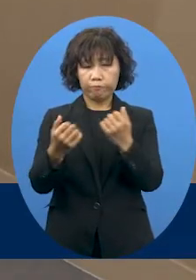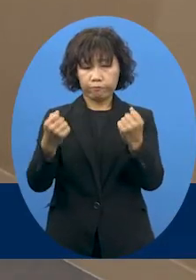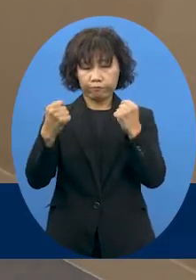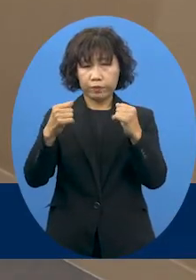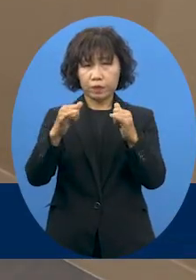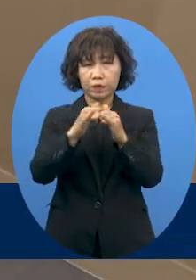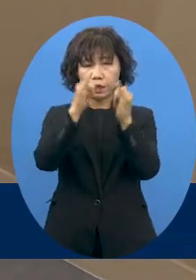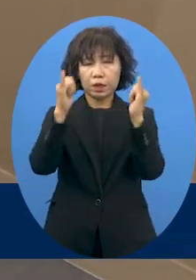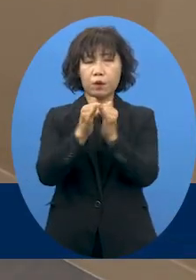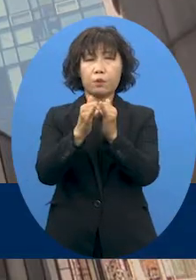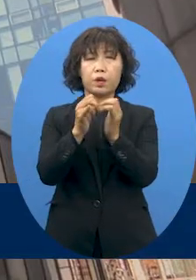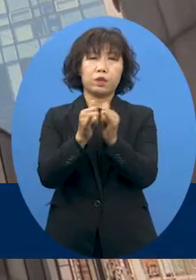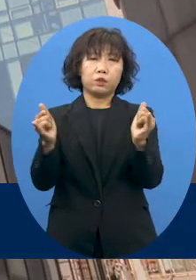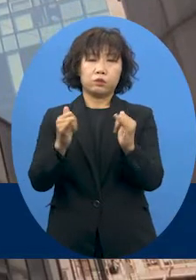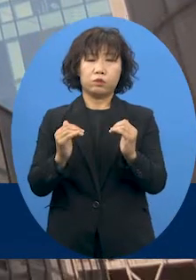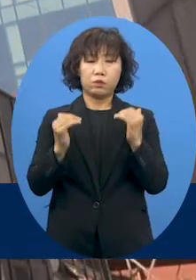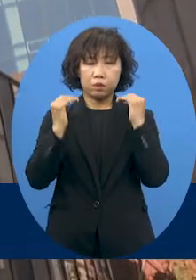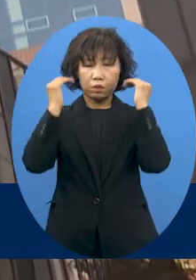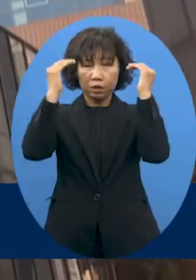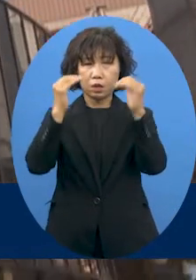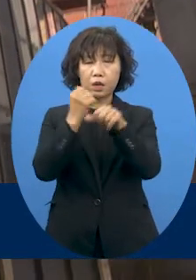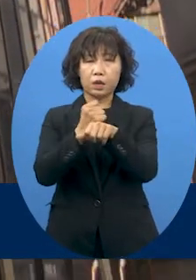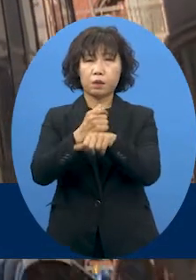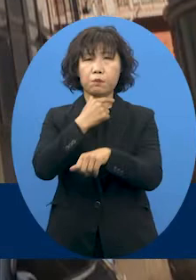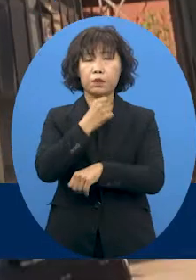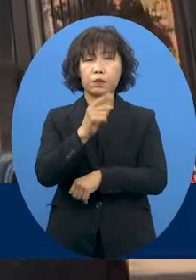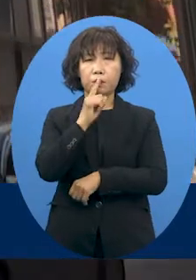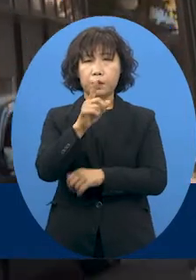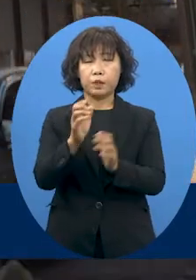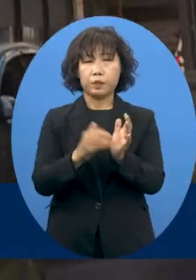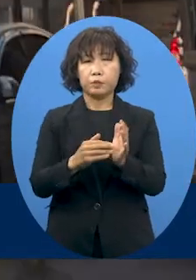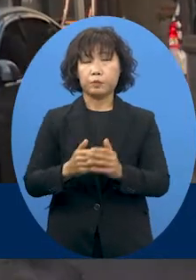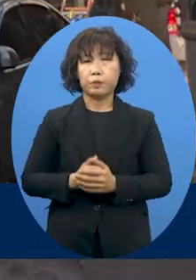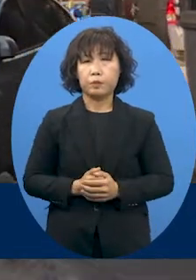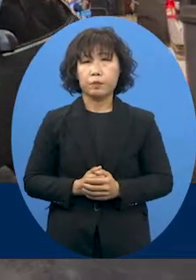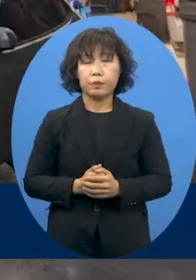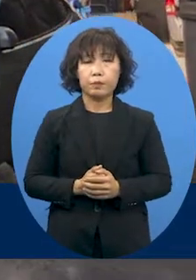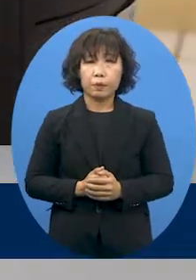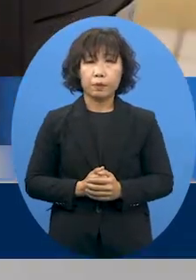건강한 사회인으로 성장할 수 있기를 기대한다고 전했습니다